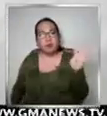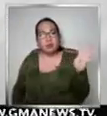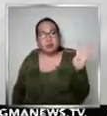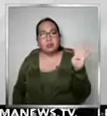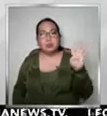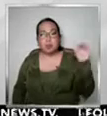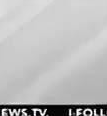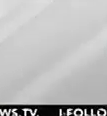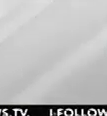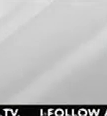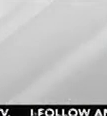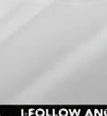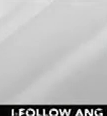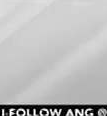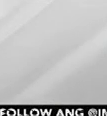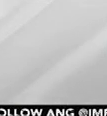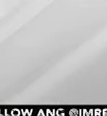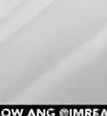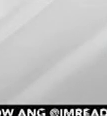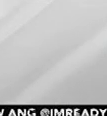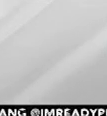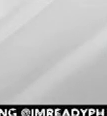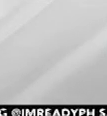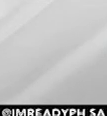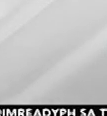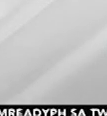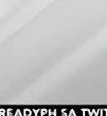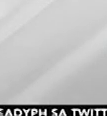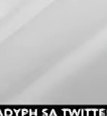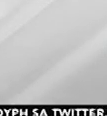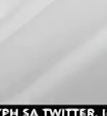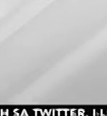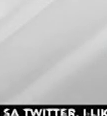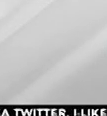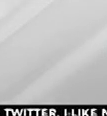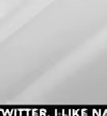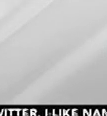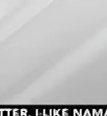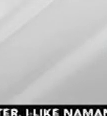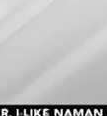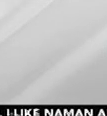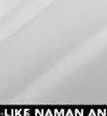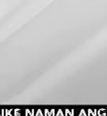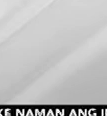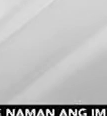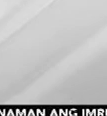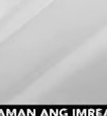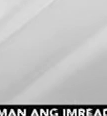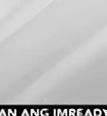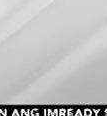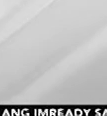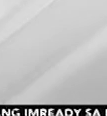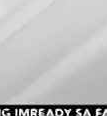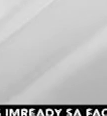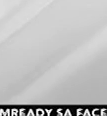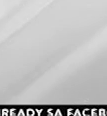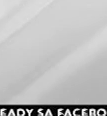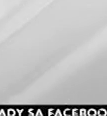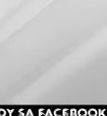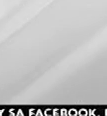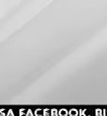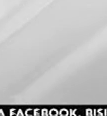magkaroon ng mas mabilis na hiring, mass hiring ng nurses sa ating mga